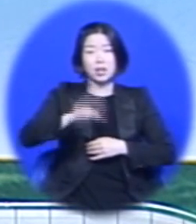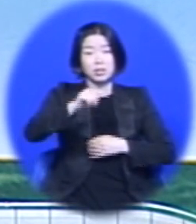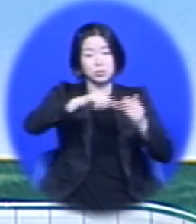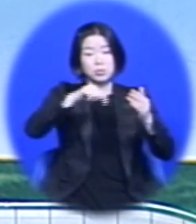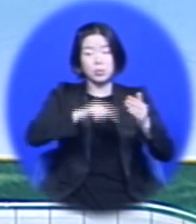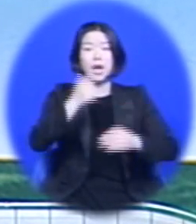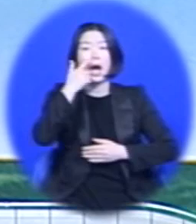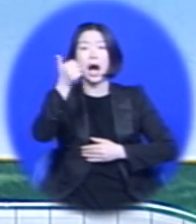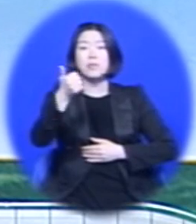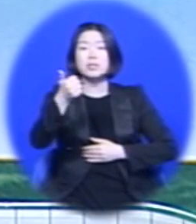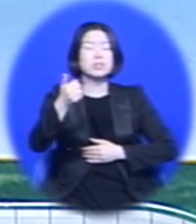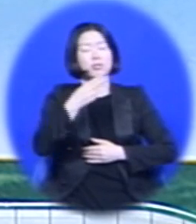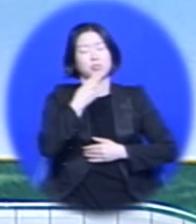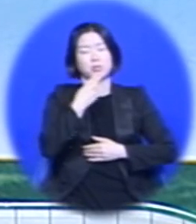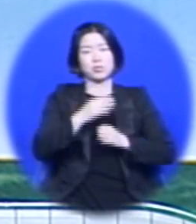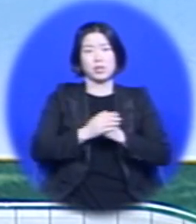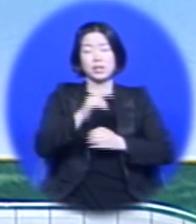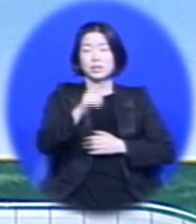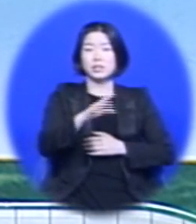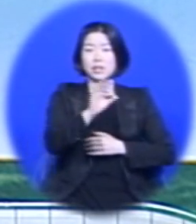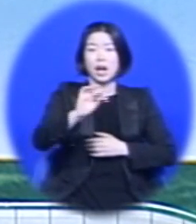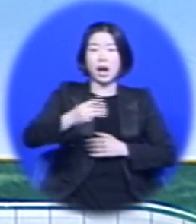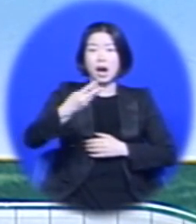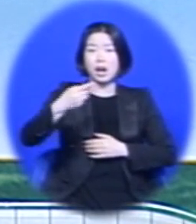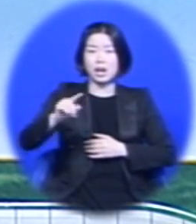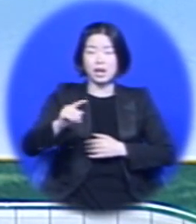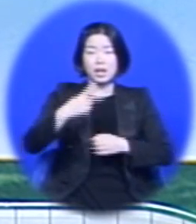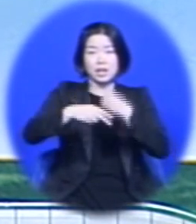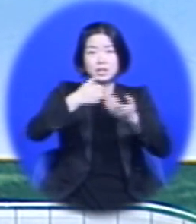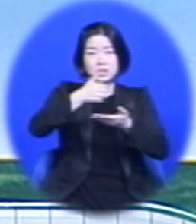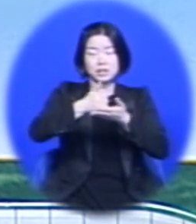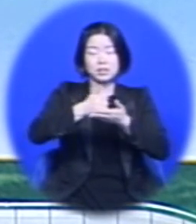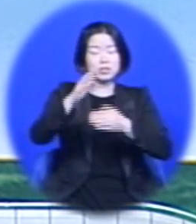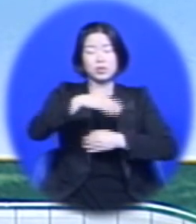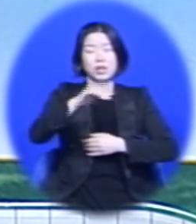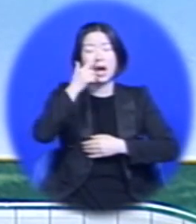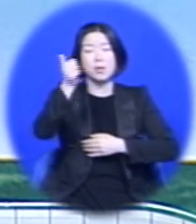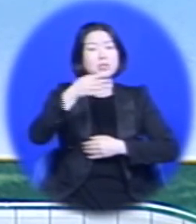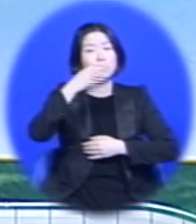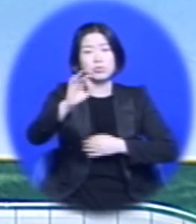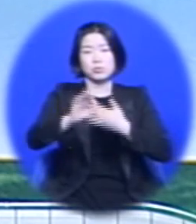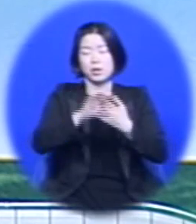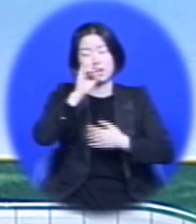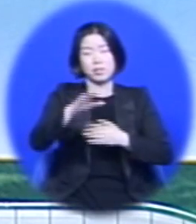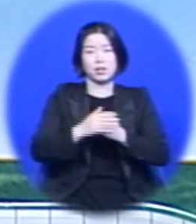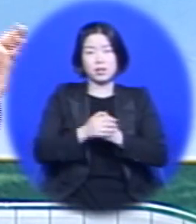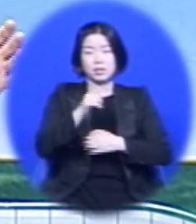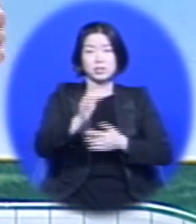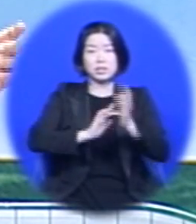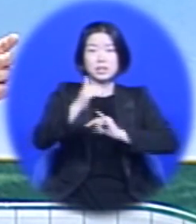없습니다. 그들은 알라신을 절대로 아버지라고 부르면 안 됩니다. 그들은